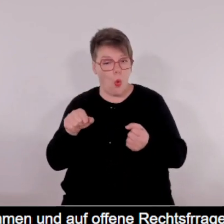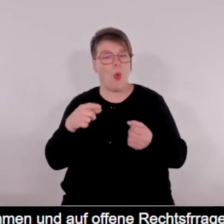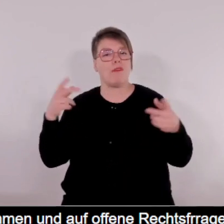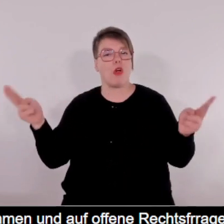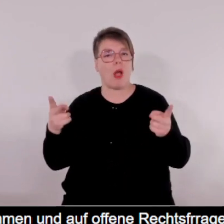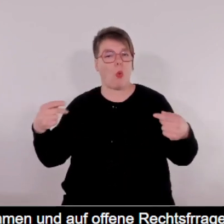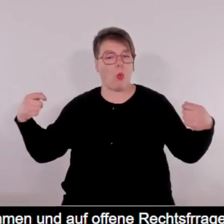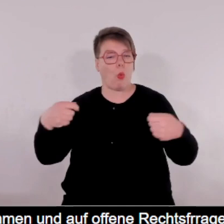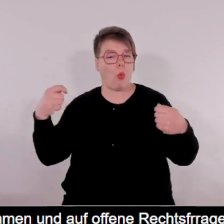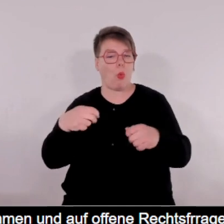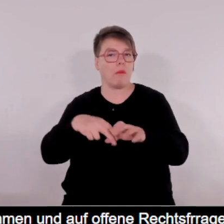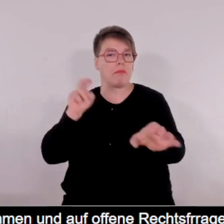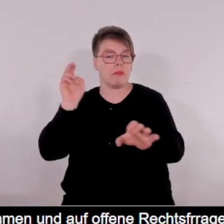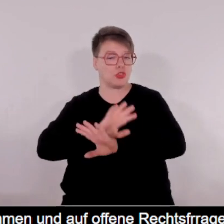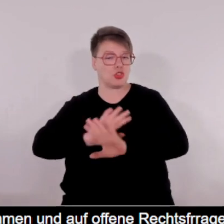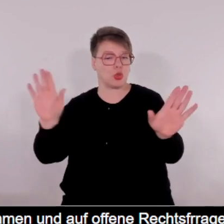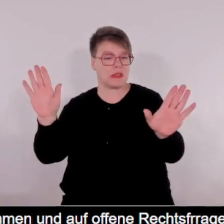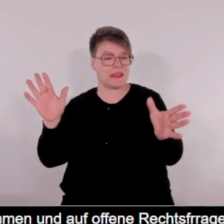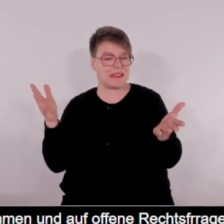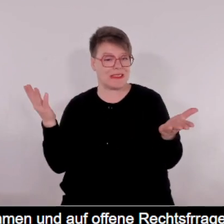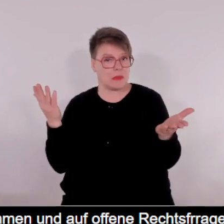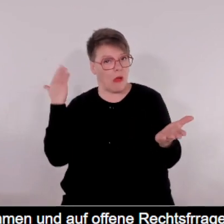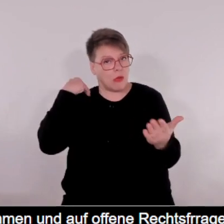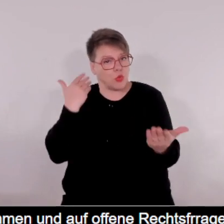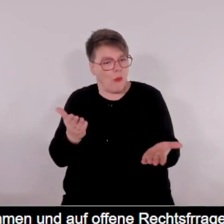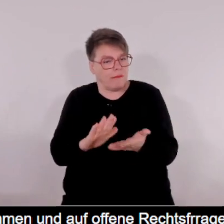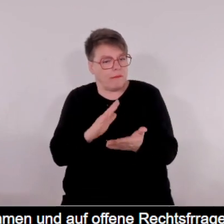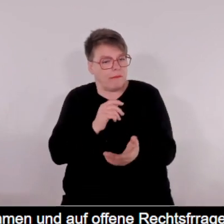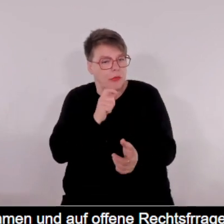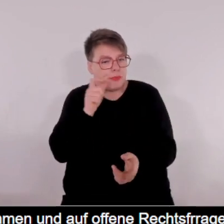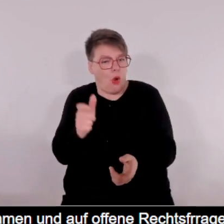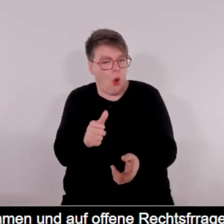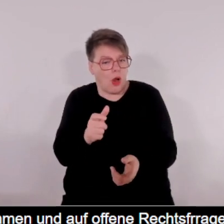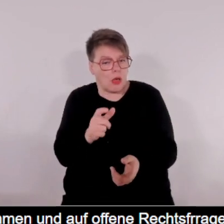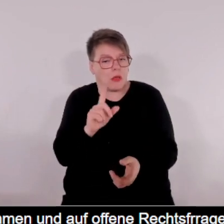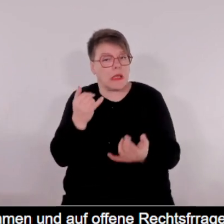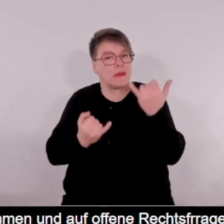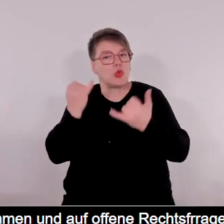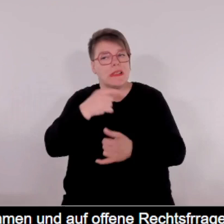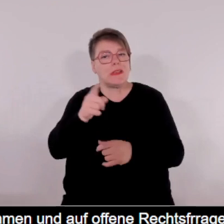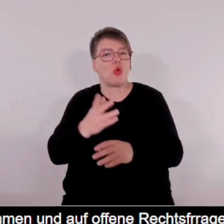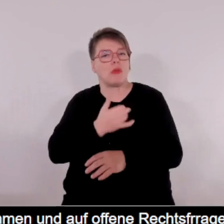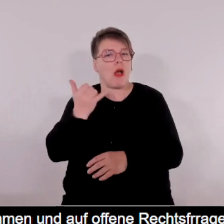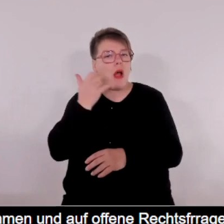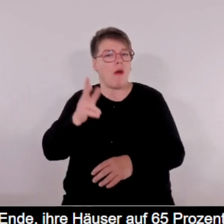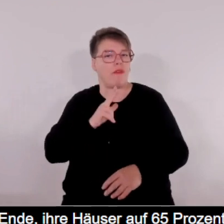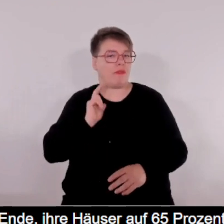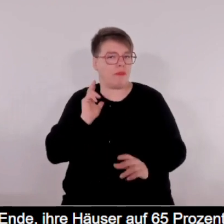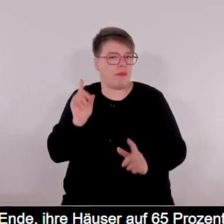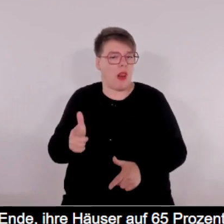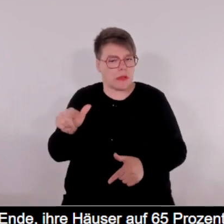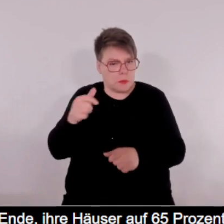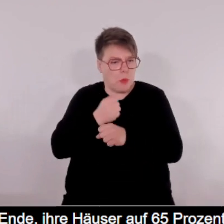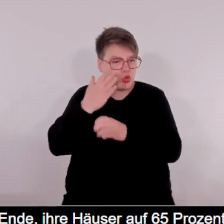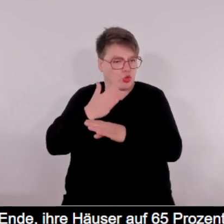Elektroautos in Deutschland zu haben, bei derzeit 49 Millionen PKWs. Auch hier können wir sagen, der Einzige,